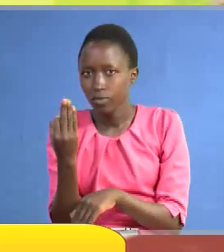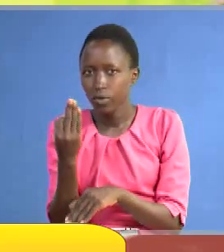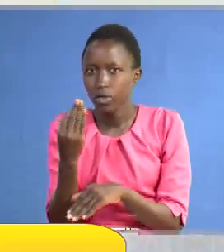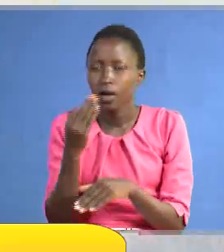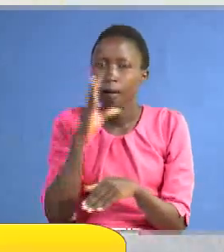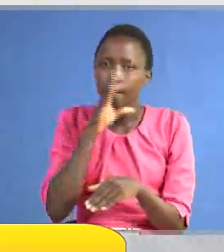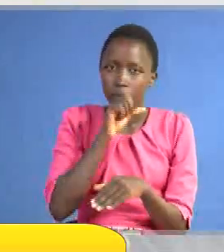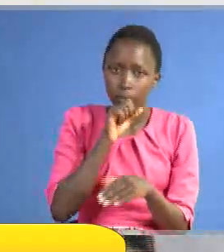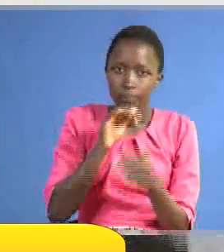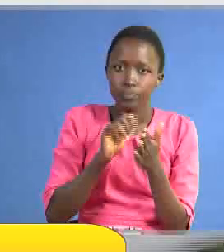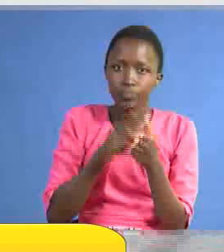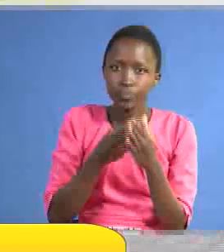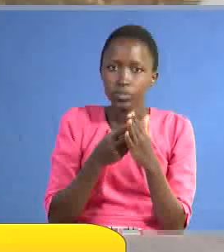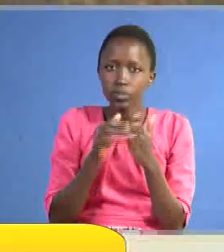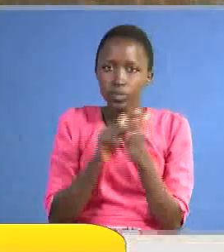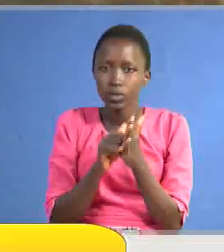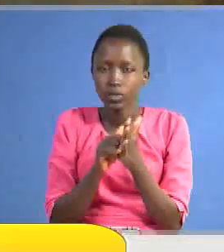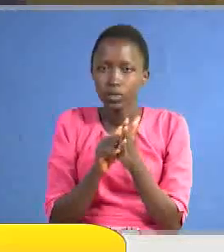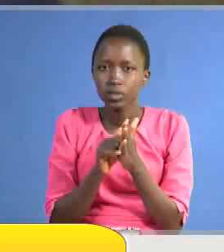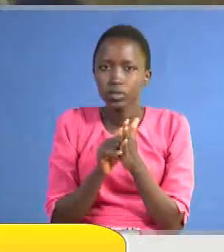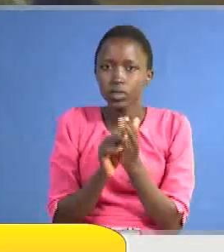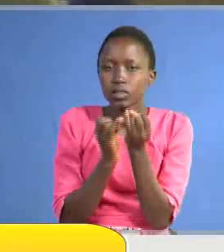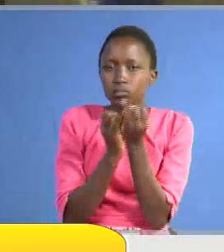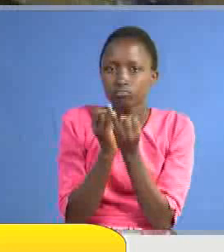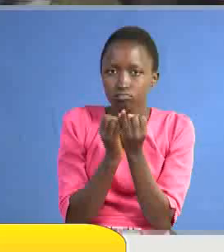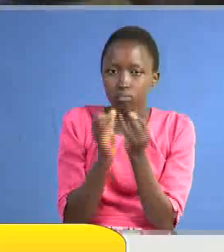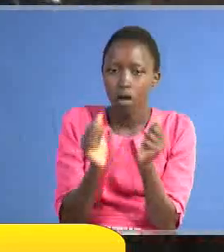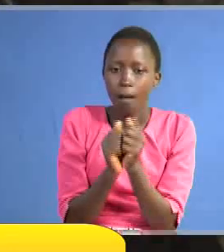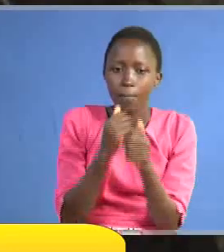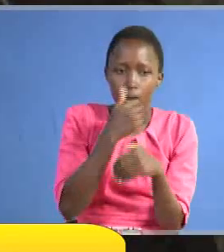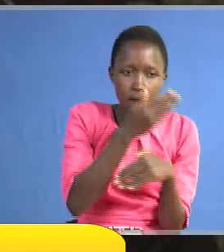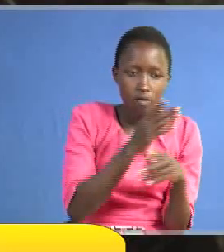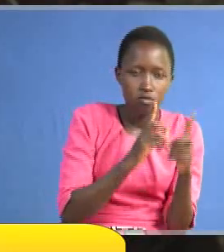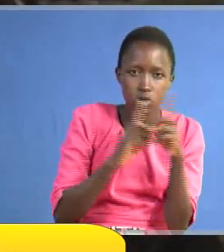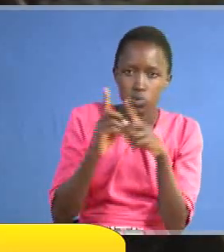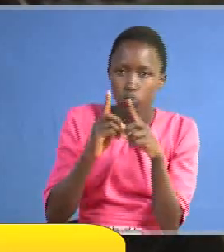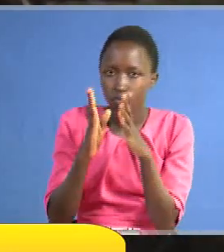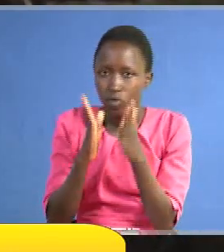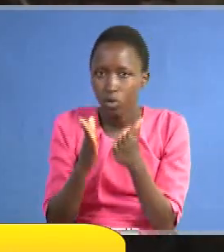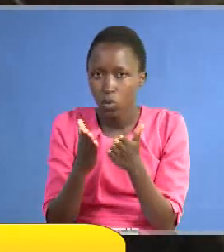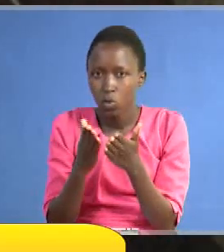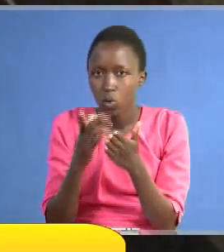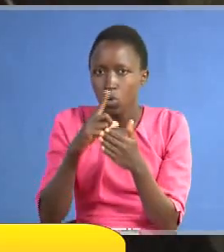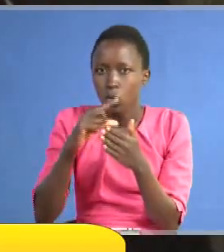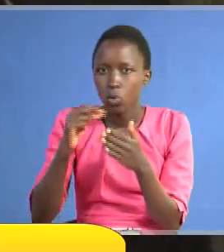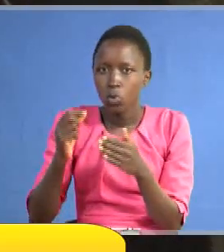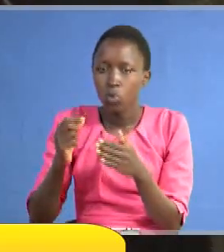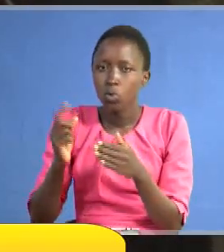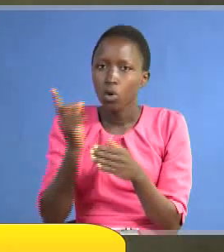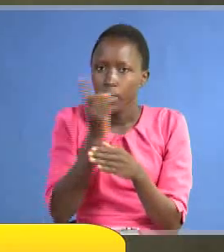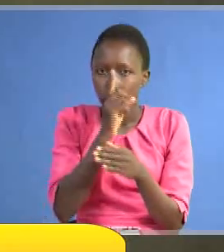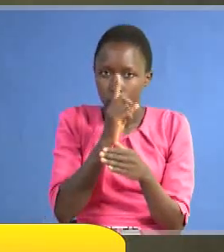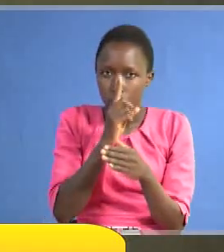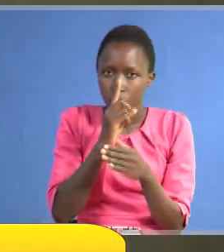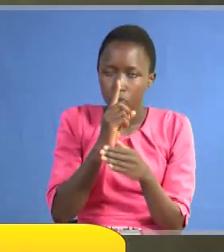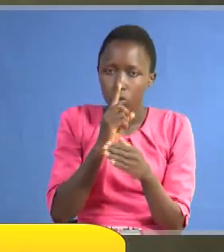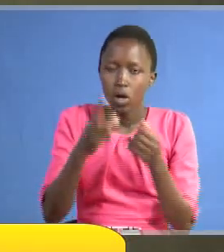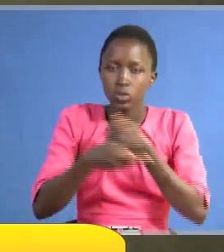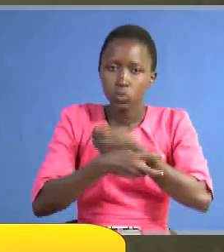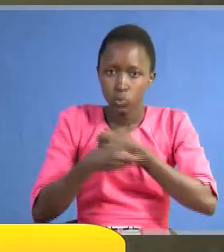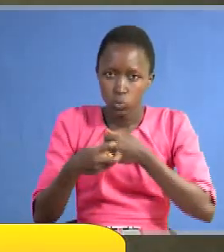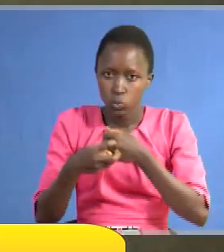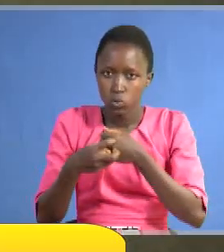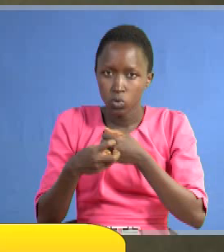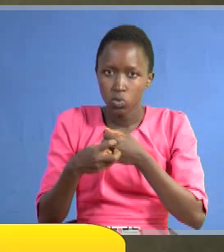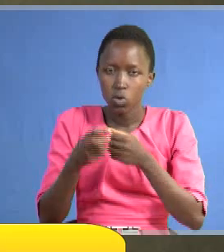wakitoroka. Kisa hiki cha jana Jumamosi kimejiri baada ya wasafiri waliokuwa wakielekea Nairobi kuibiwa garini na majambazi.